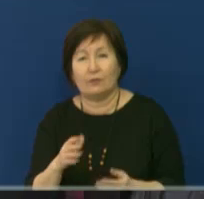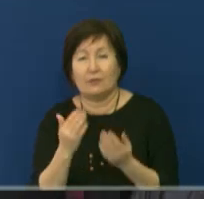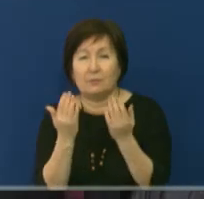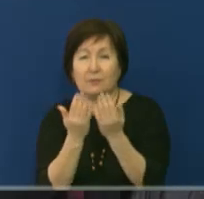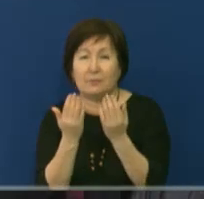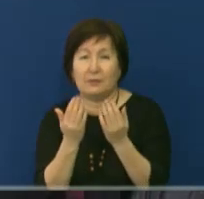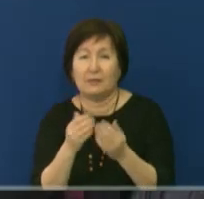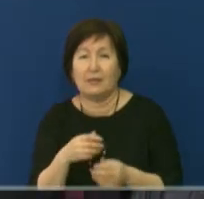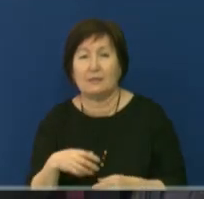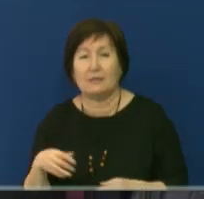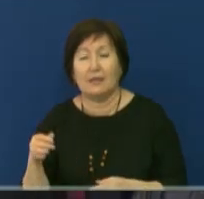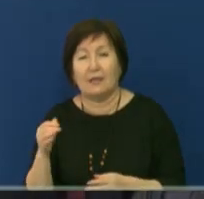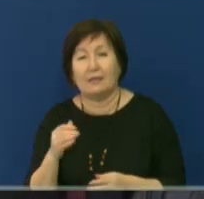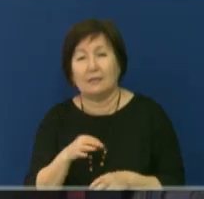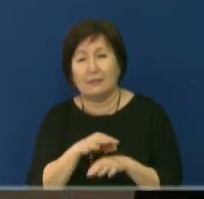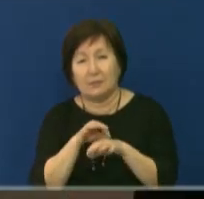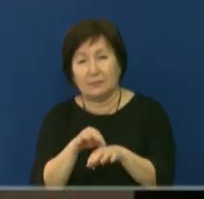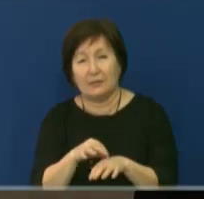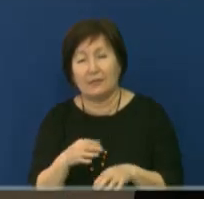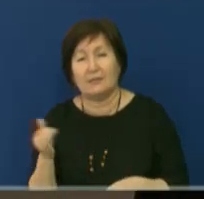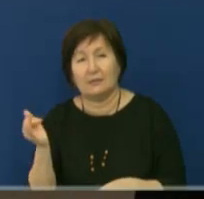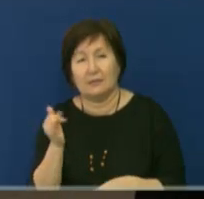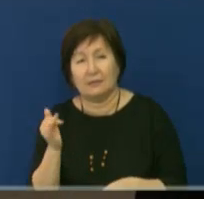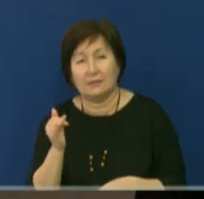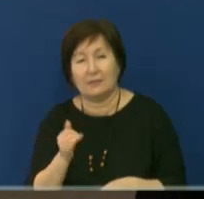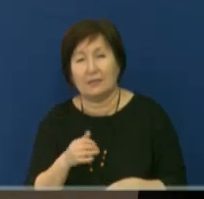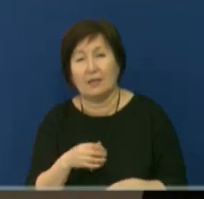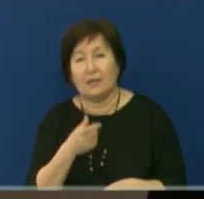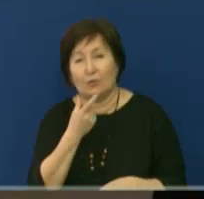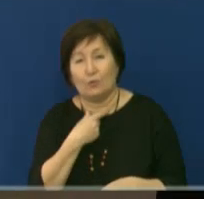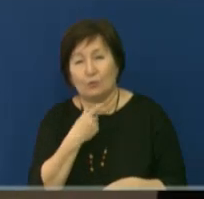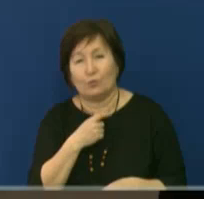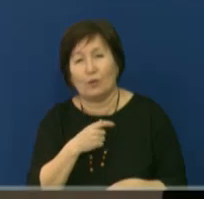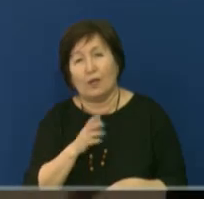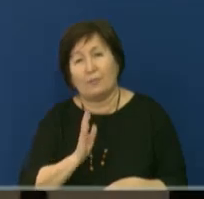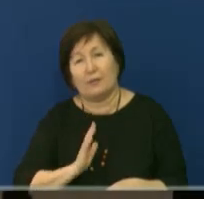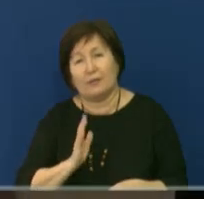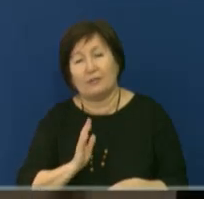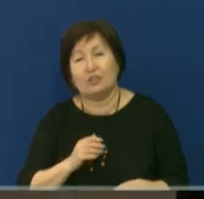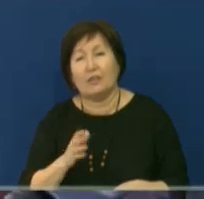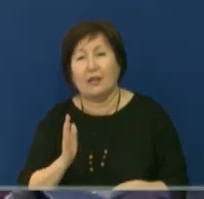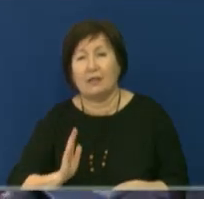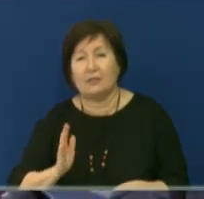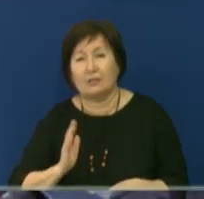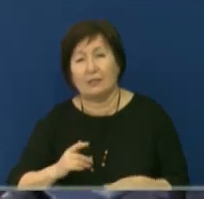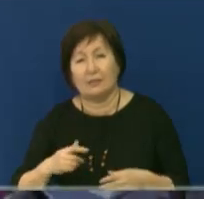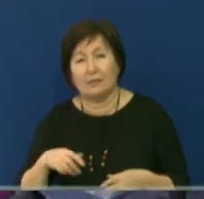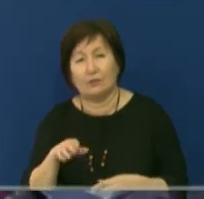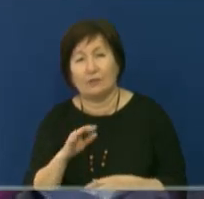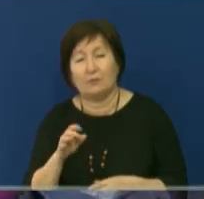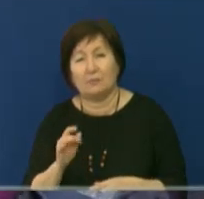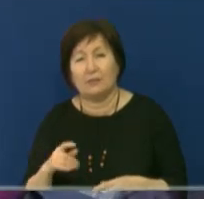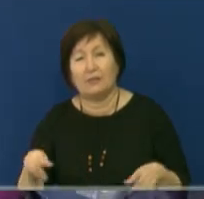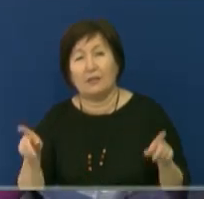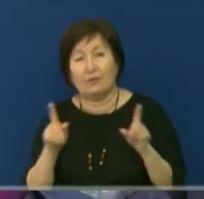уақытта қазылар алқасы қатысушылардың өнерлерін сараптауда, оның негізінде лауреаттар анықталады. Кейін олардың қатысуымен